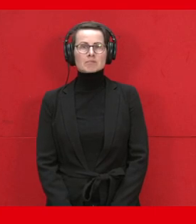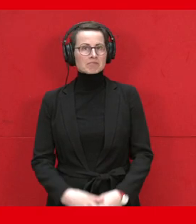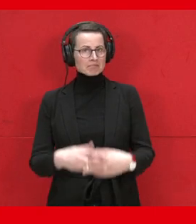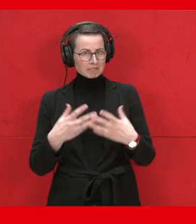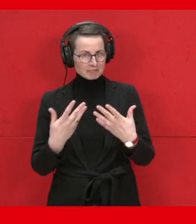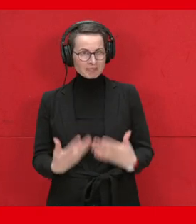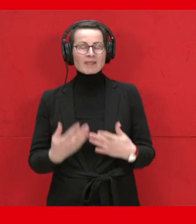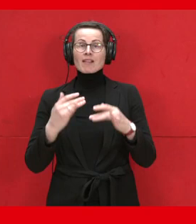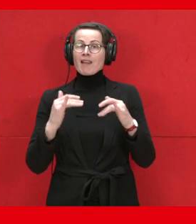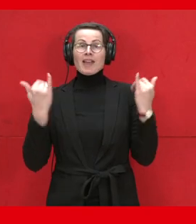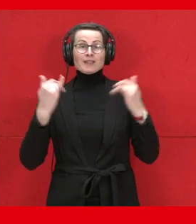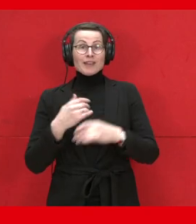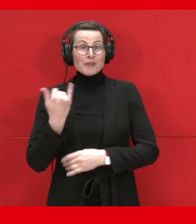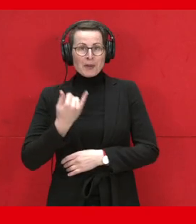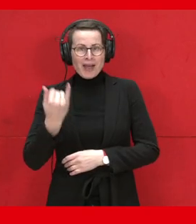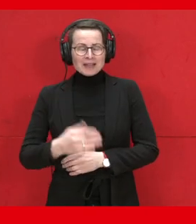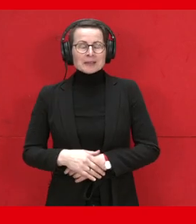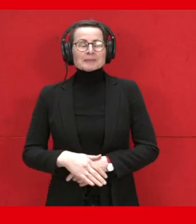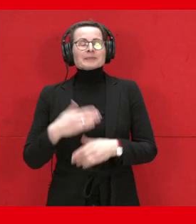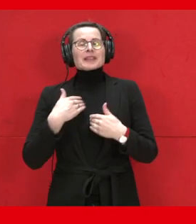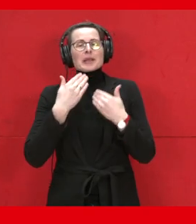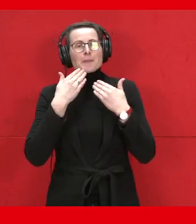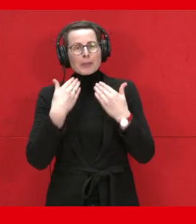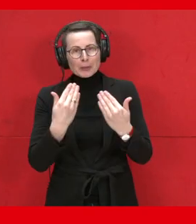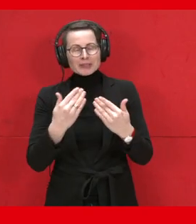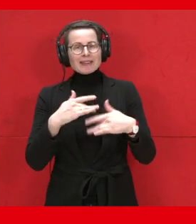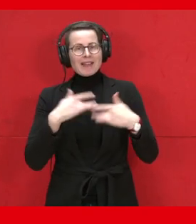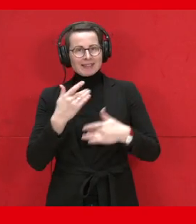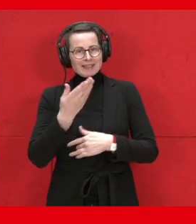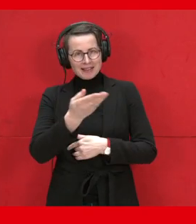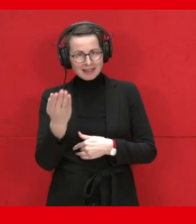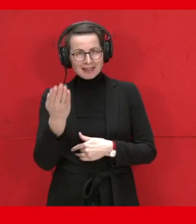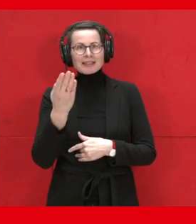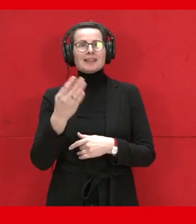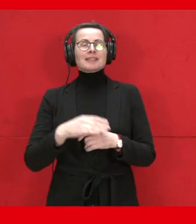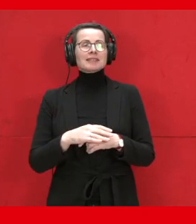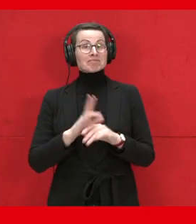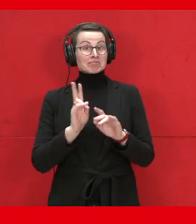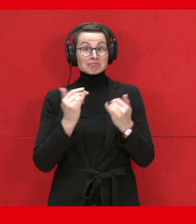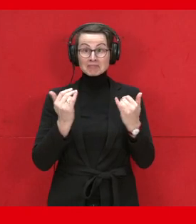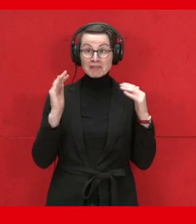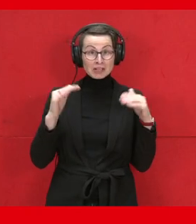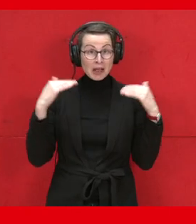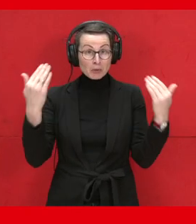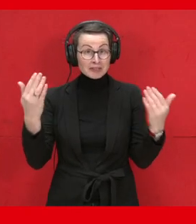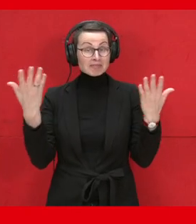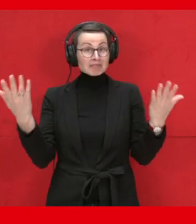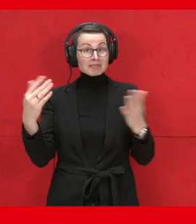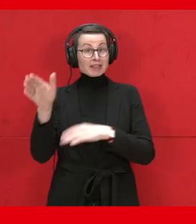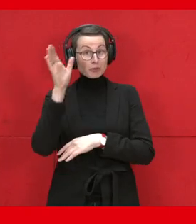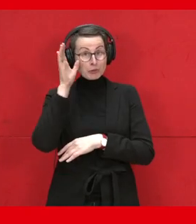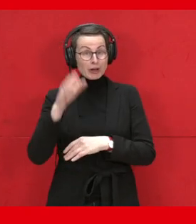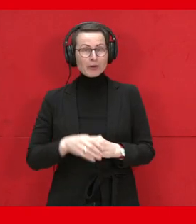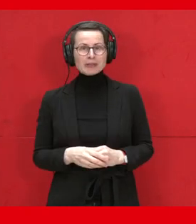Ja, das ist ja wunderbar. Dann begrüße ich ganz herzlich alle, die jetzt von draußen